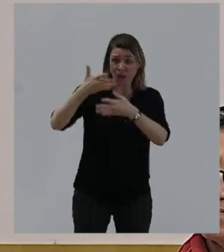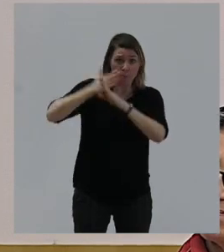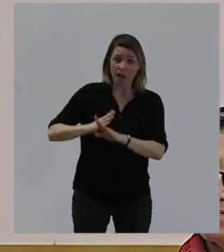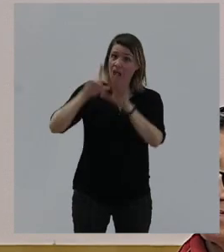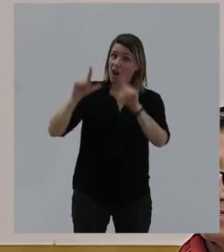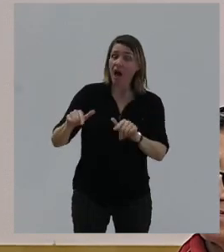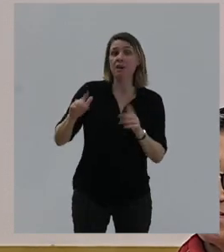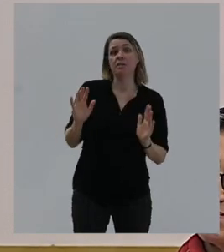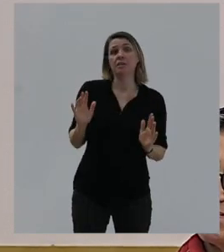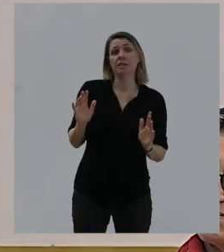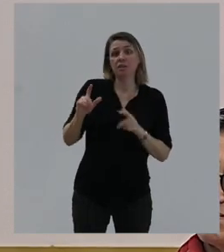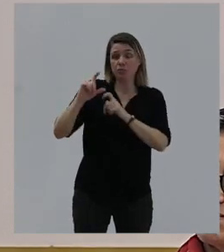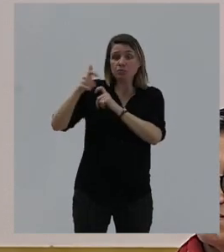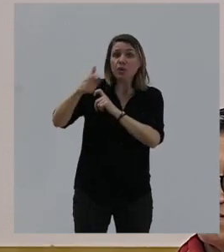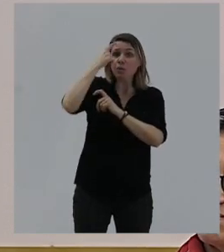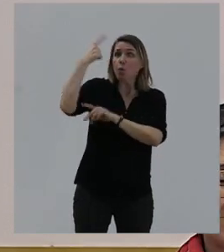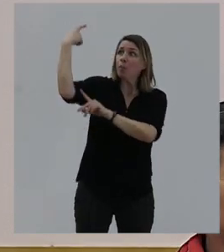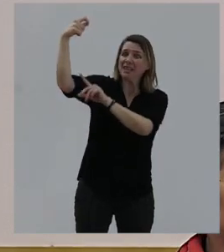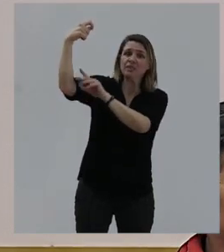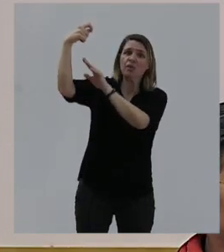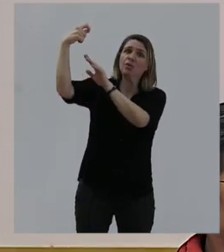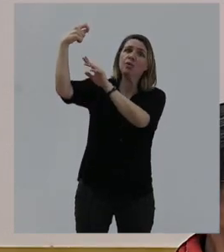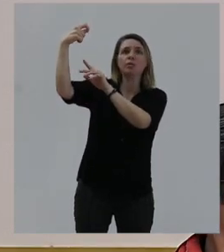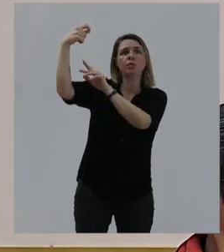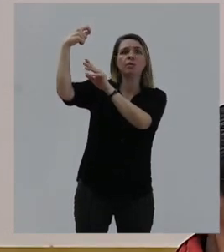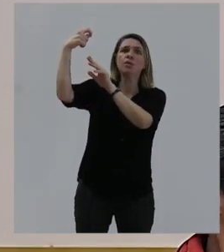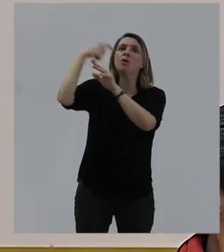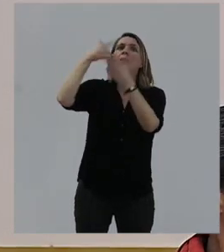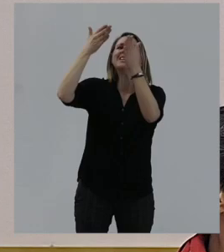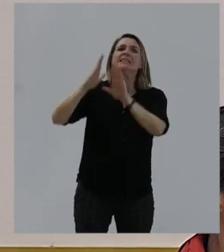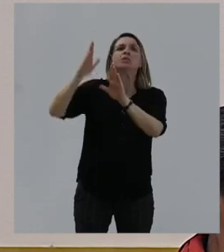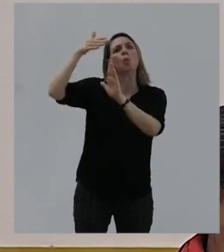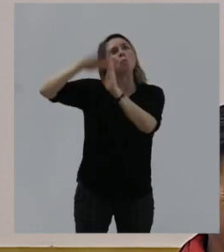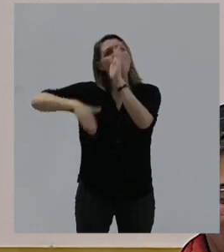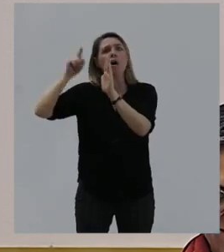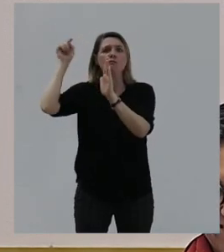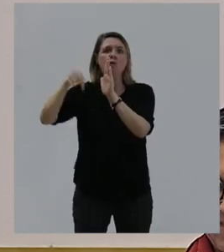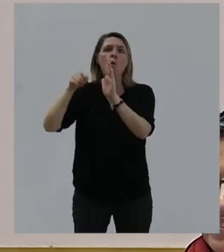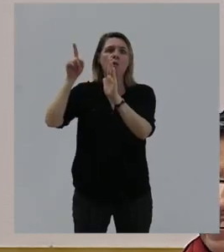des dispositifs pour déprésidentialiser justement la décision. Et